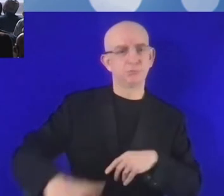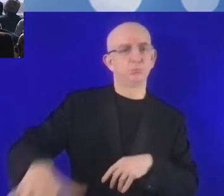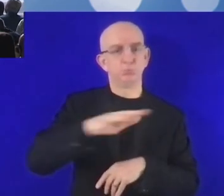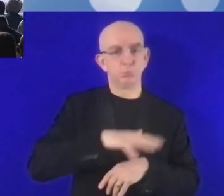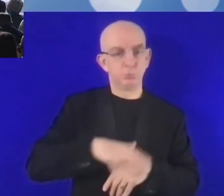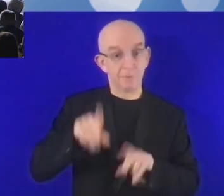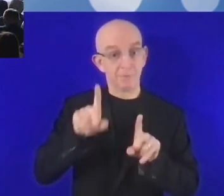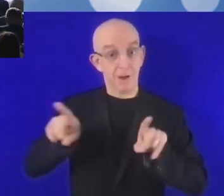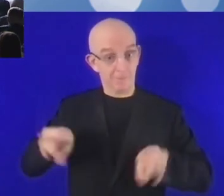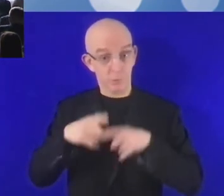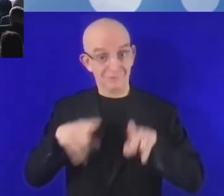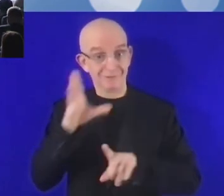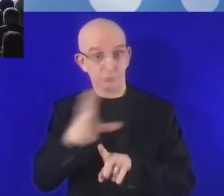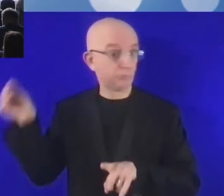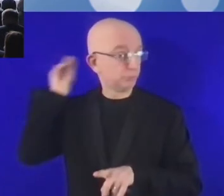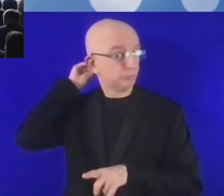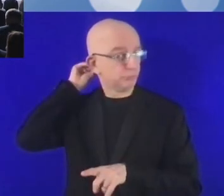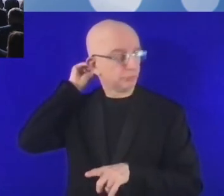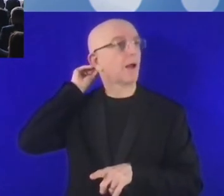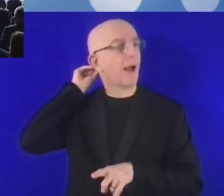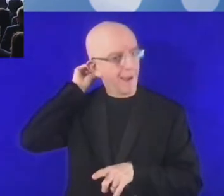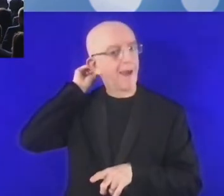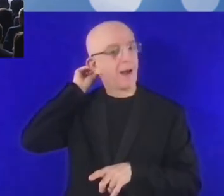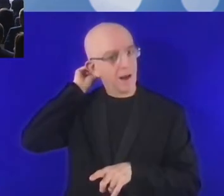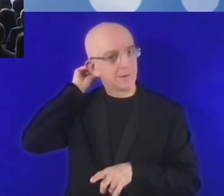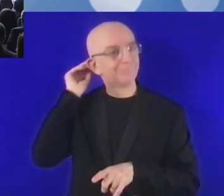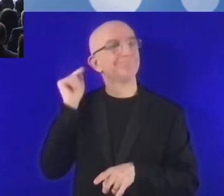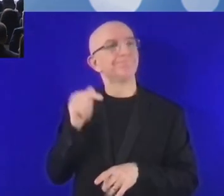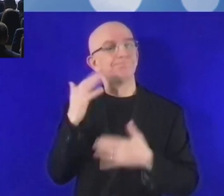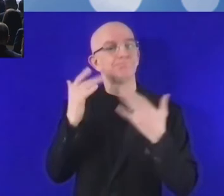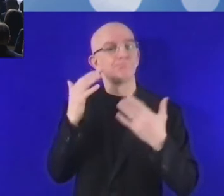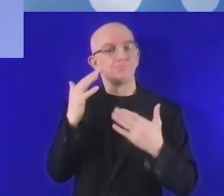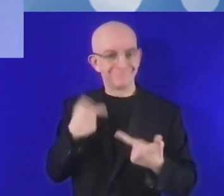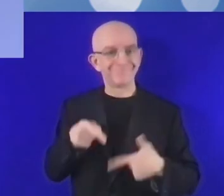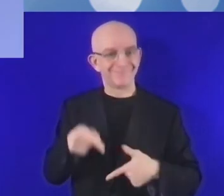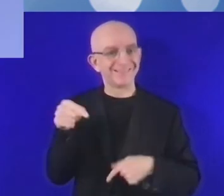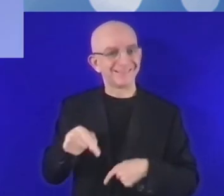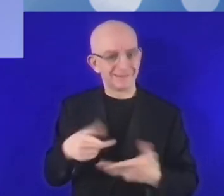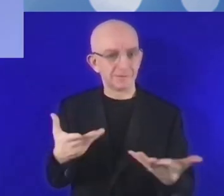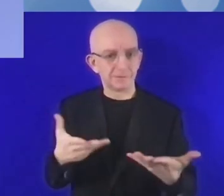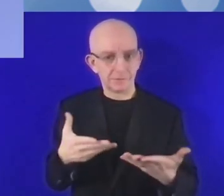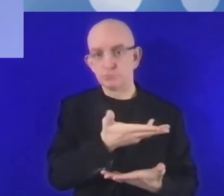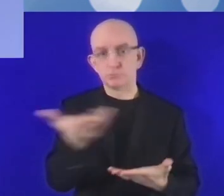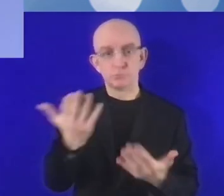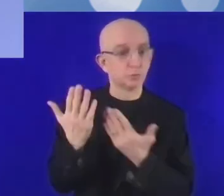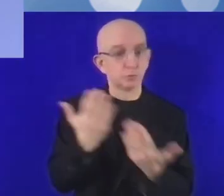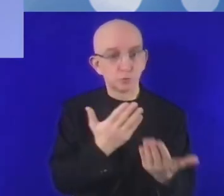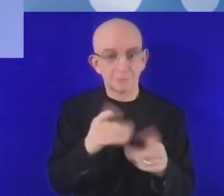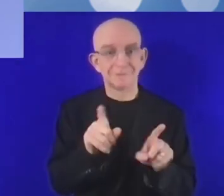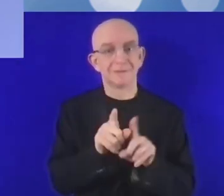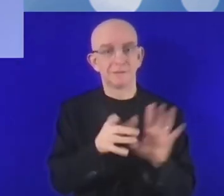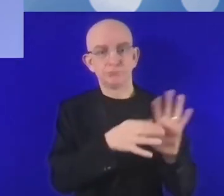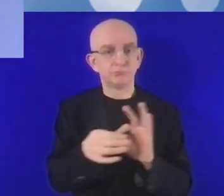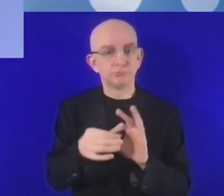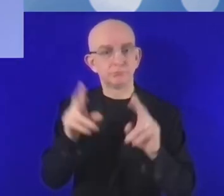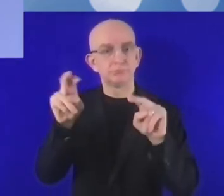extrêmement importante, pratiquement aussi importante que l'éducation en matière de finance, d'ingénierie ou de mathématiques. C'est une valeur ajoutée en